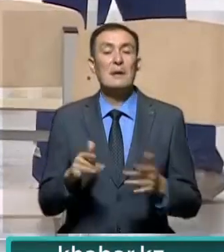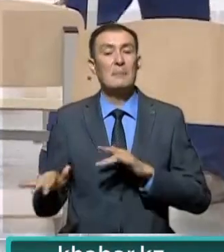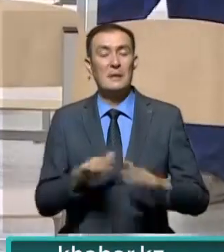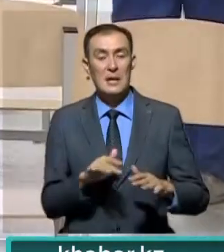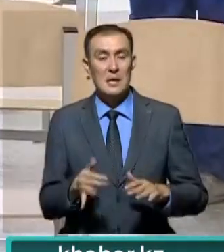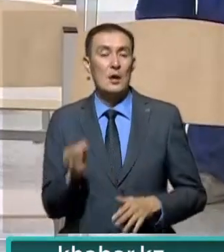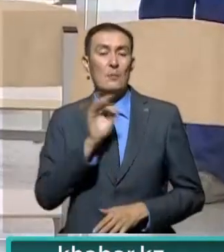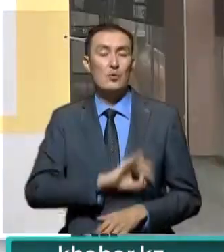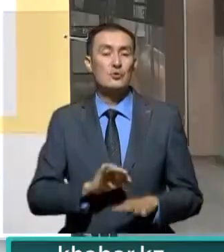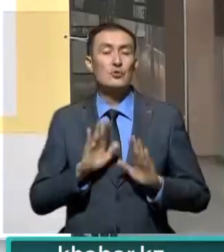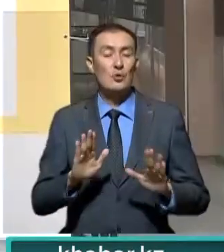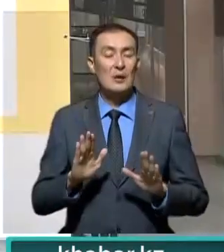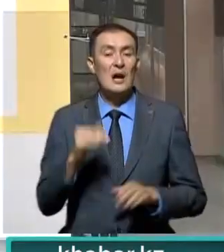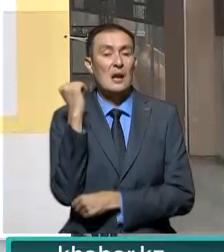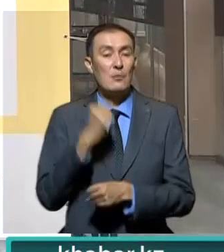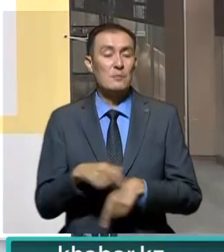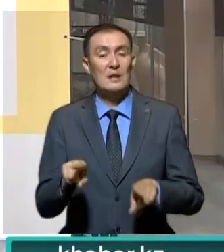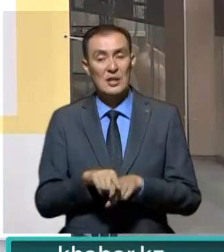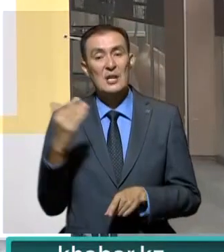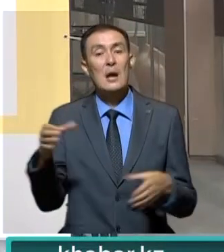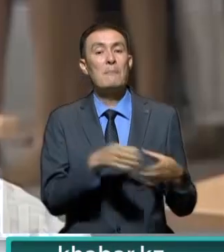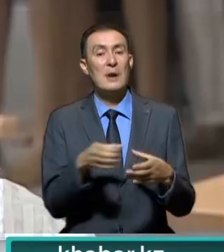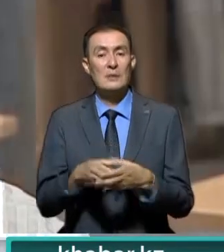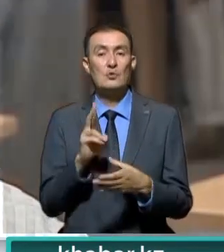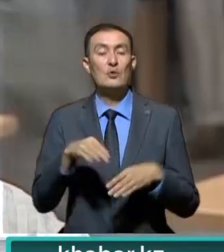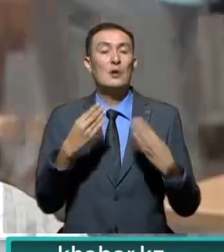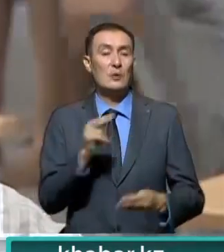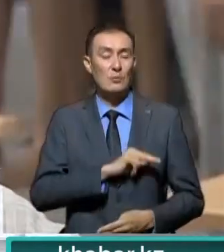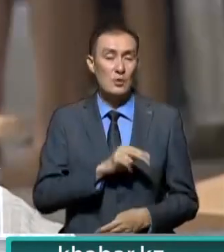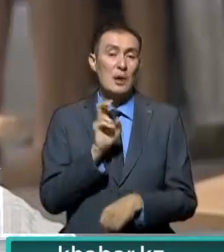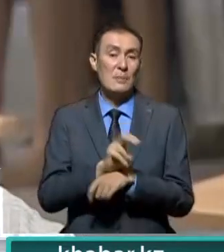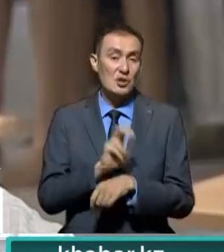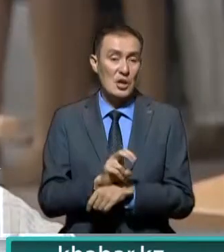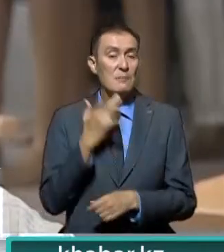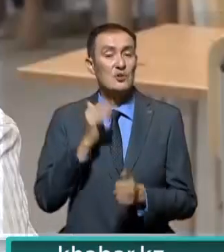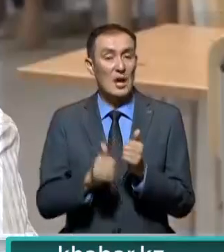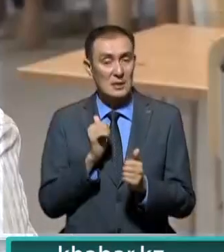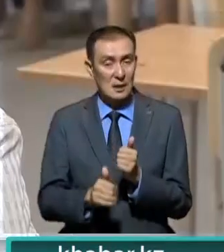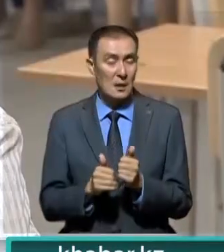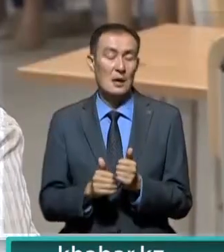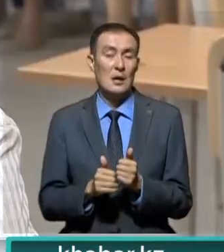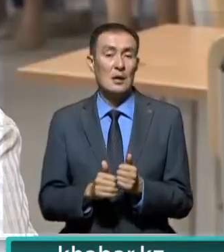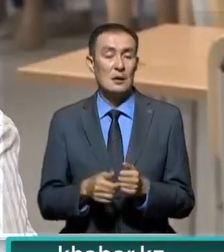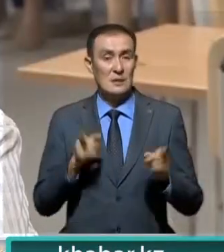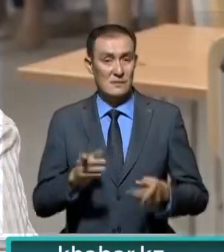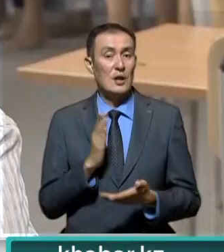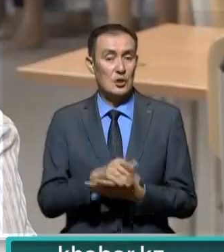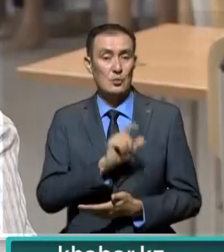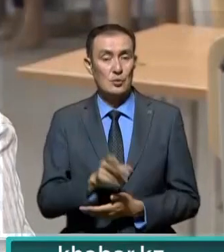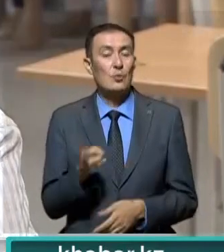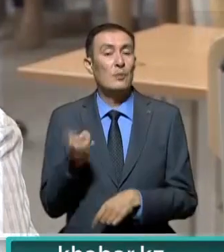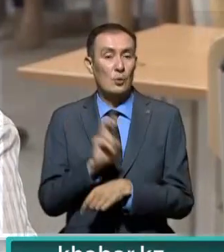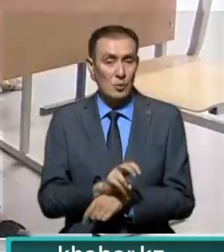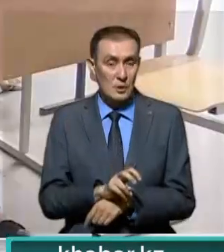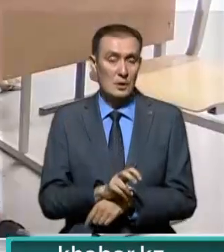мероприятия приносят пользу не только соискателям, но и работодателям. Стараемся посещать часто такие ярмарки, потому что действительно есть люди, которые приходят